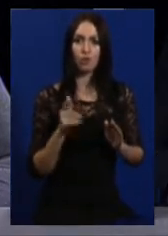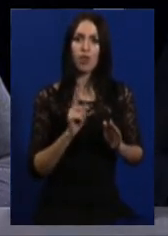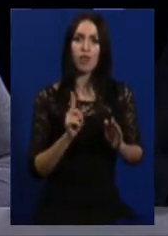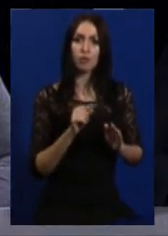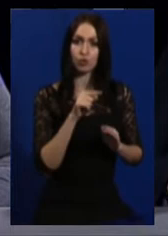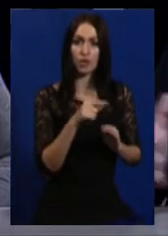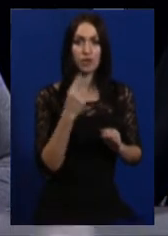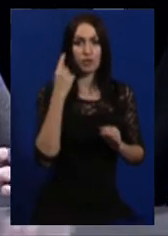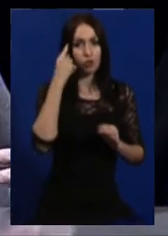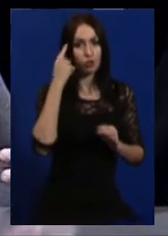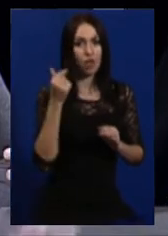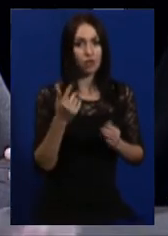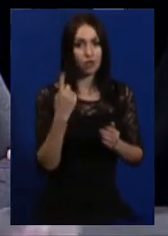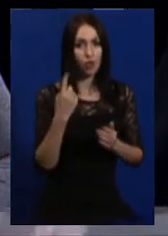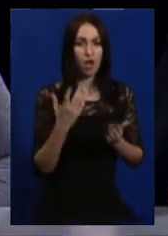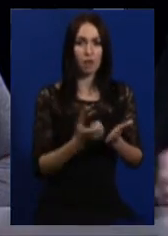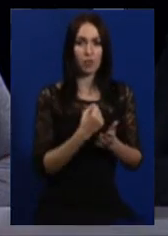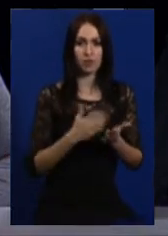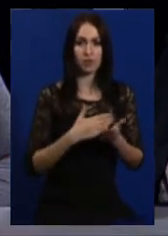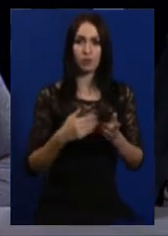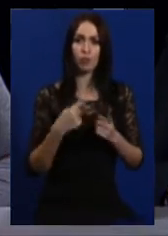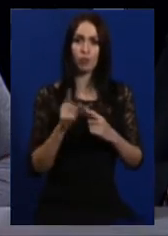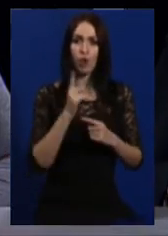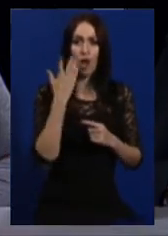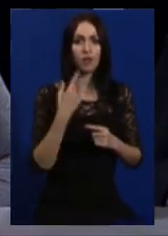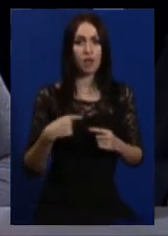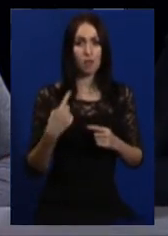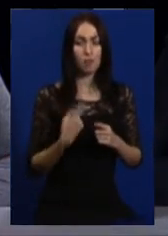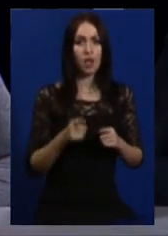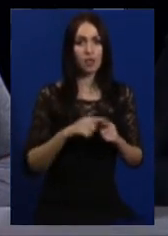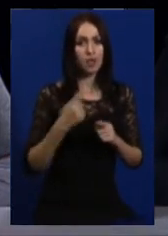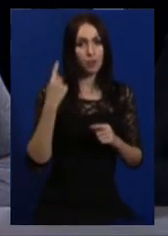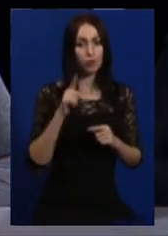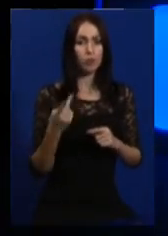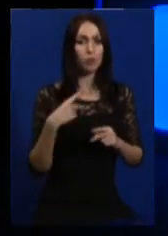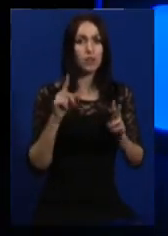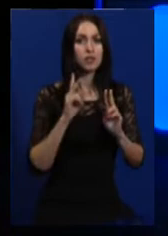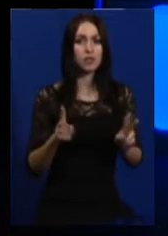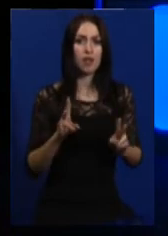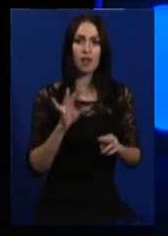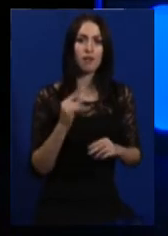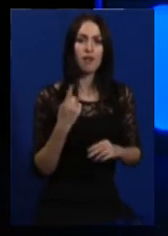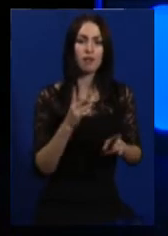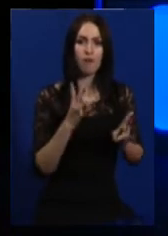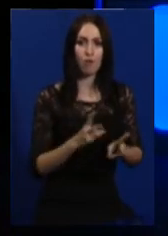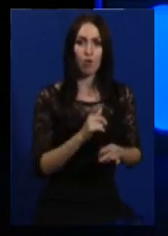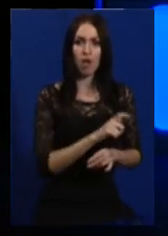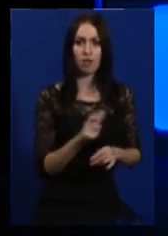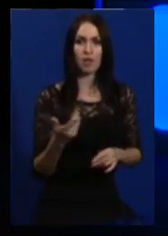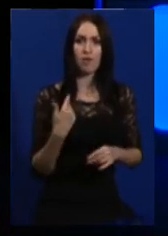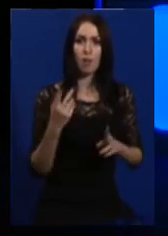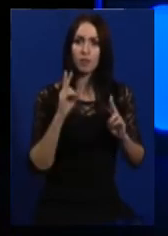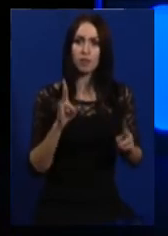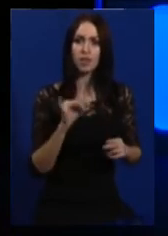подумаешь одно а получать всем друга и потому что когда мы это передавали вы не знали ни одного раненого вы не знали